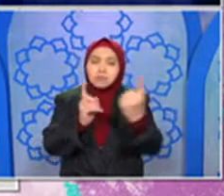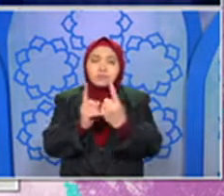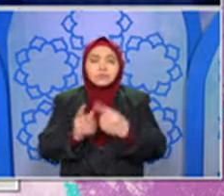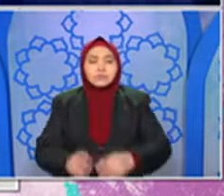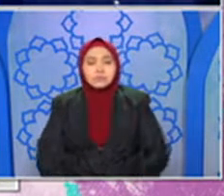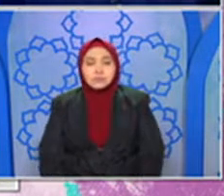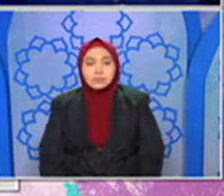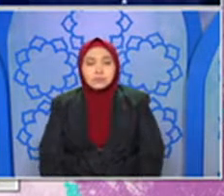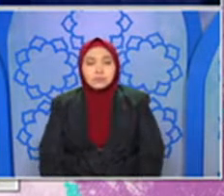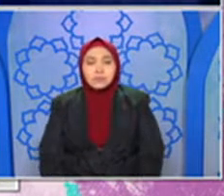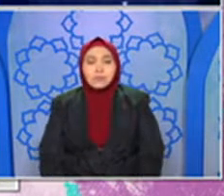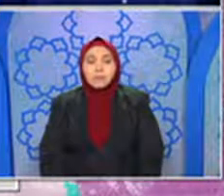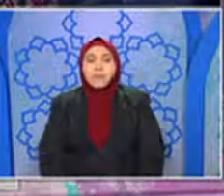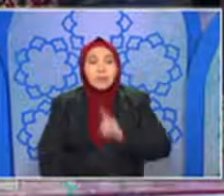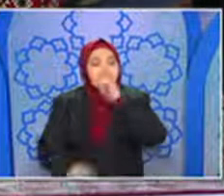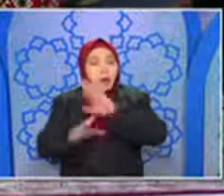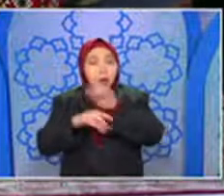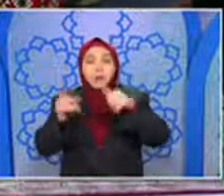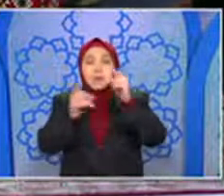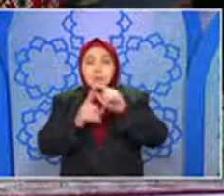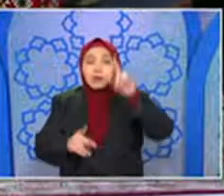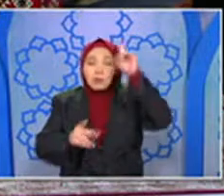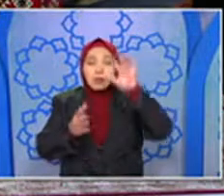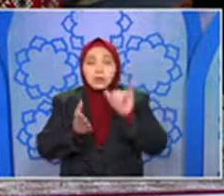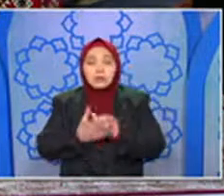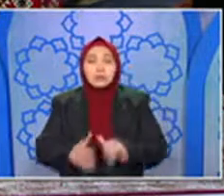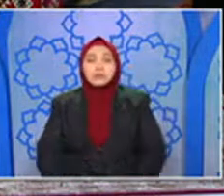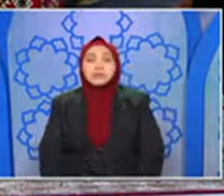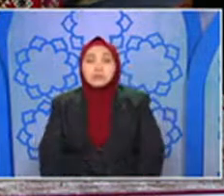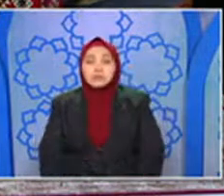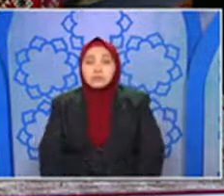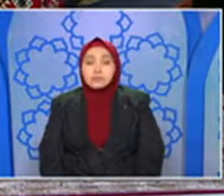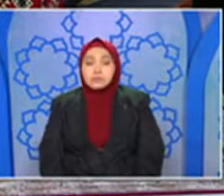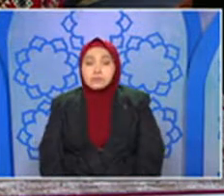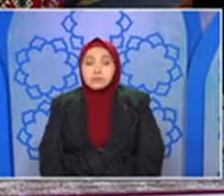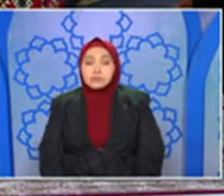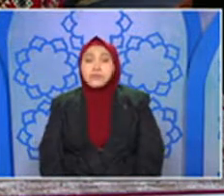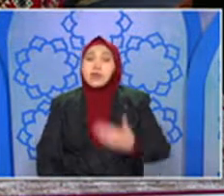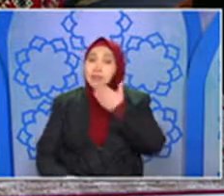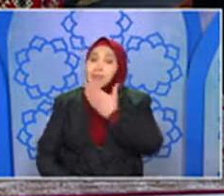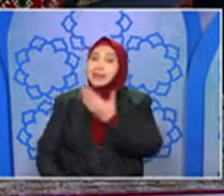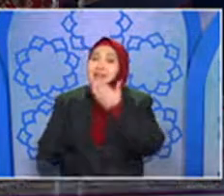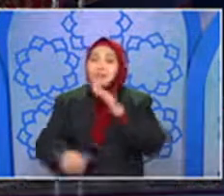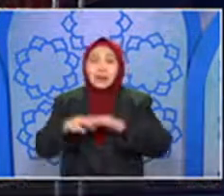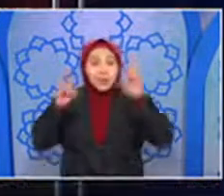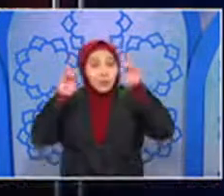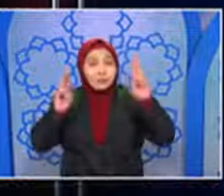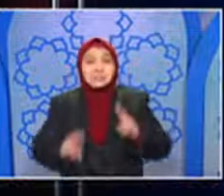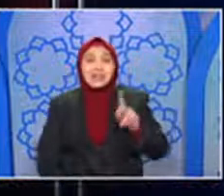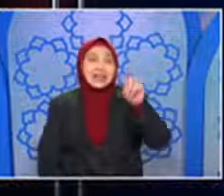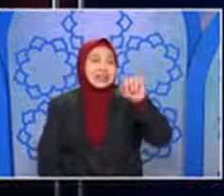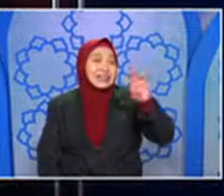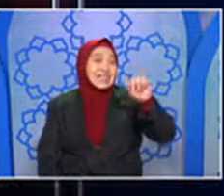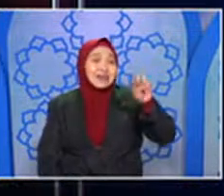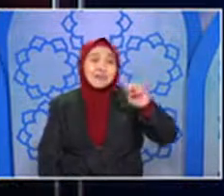المصير. صدق الله. Terima kasih kepada Ustaz Tarmizi. Kepada para penonton